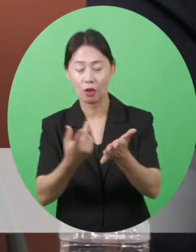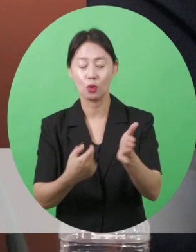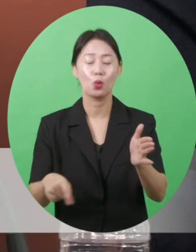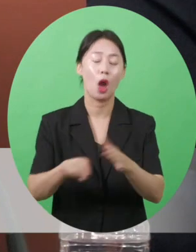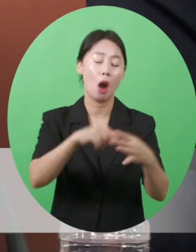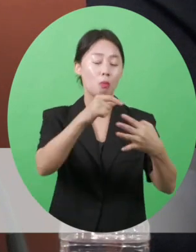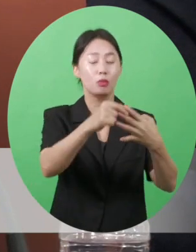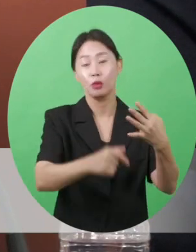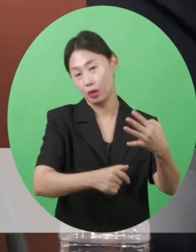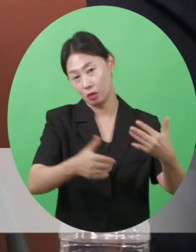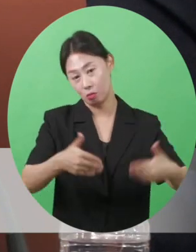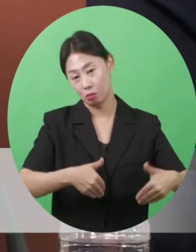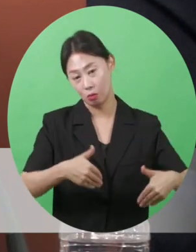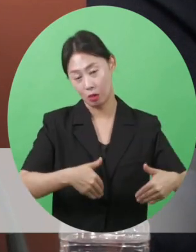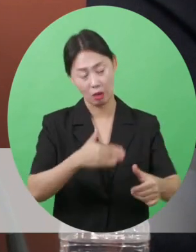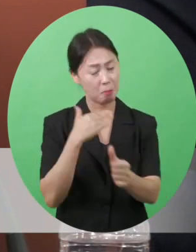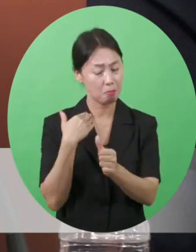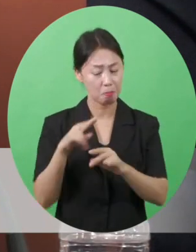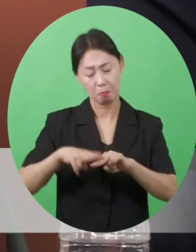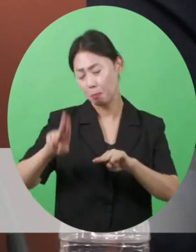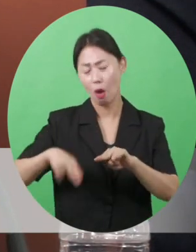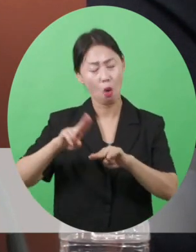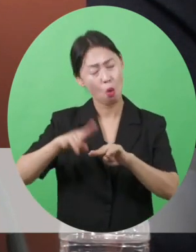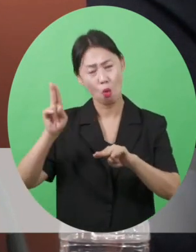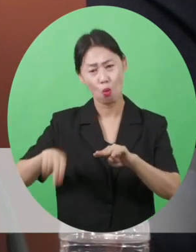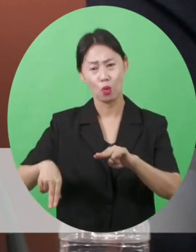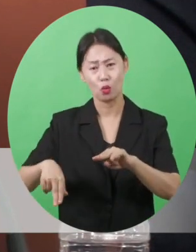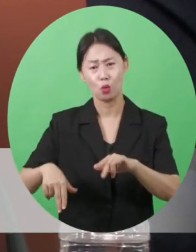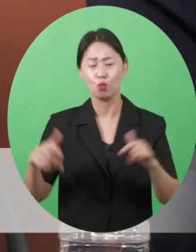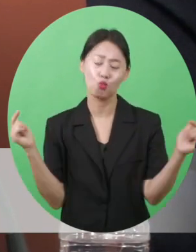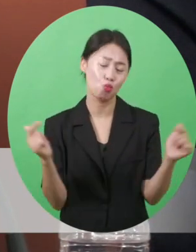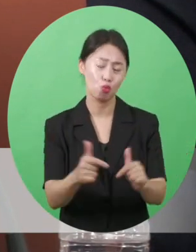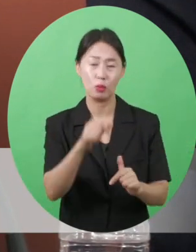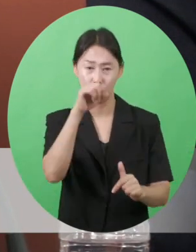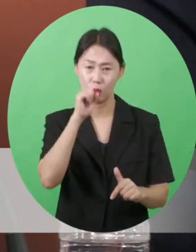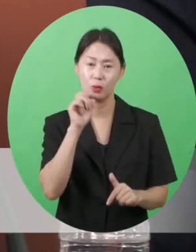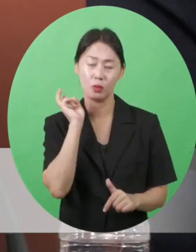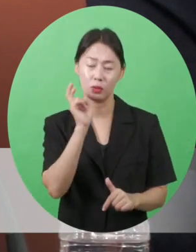준비해가지고 이분들의 이직률을 조금 낮출 수 있는 그런